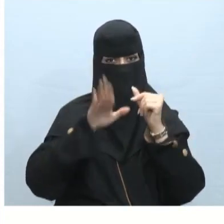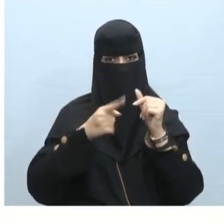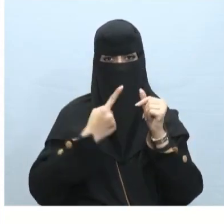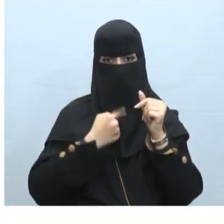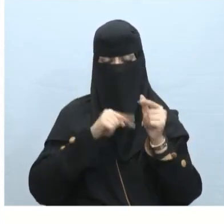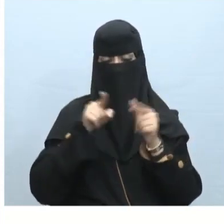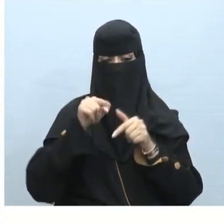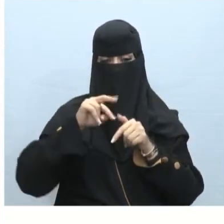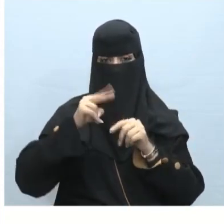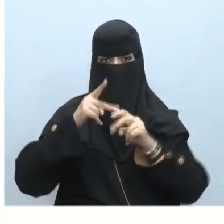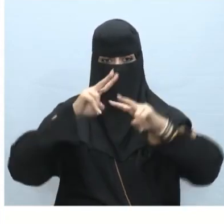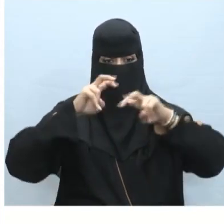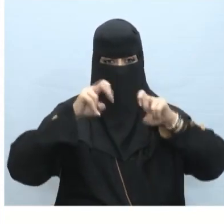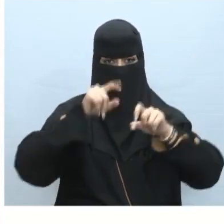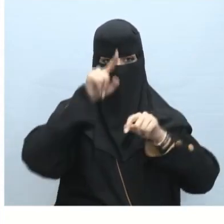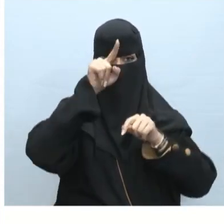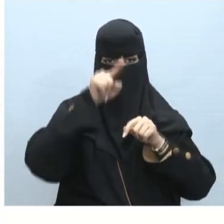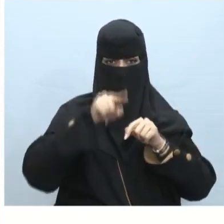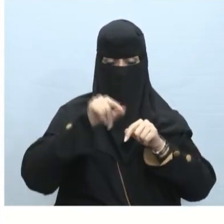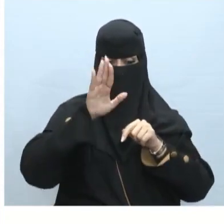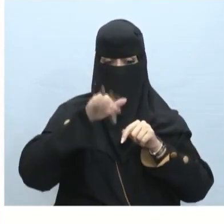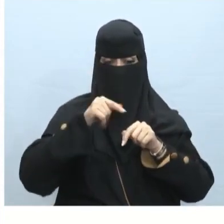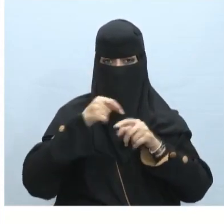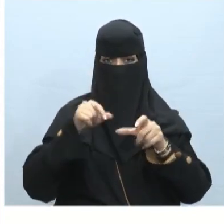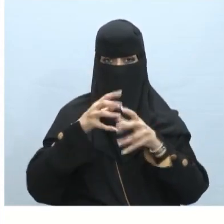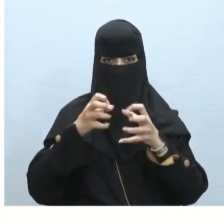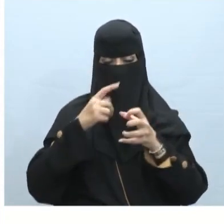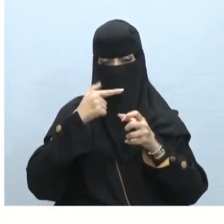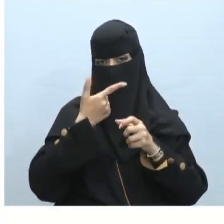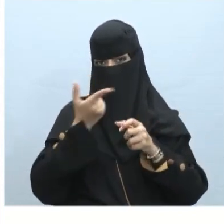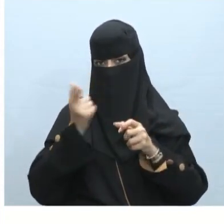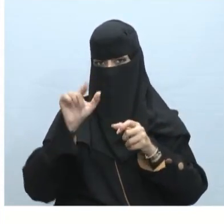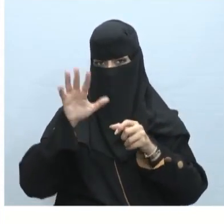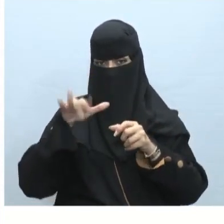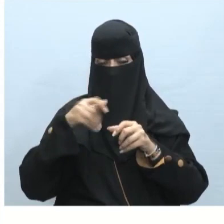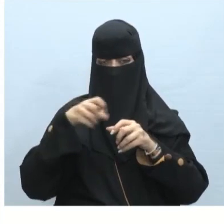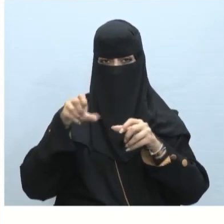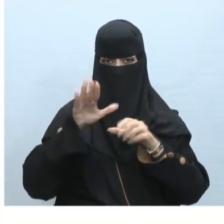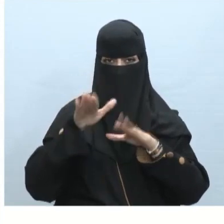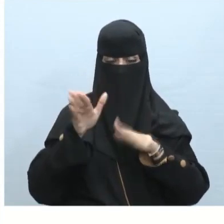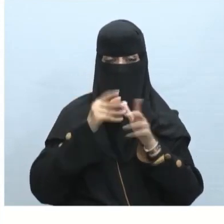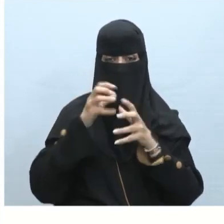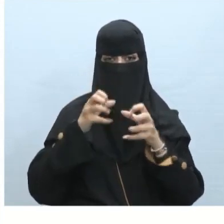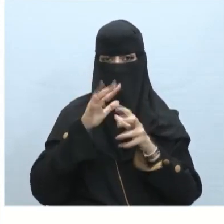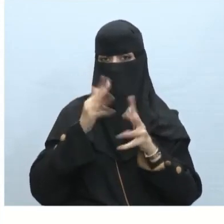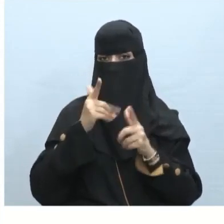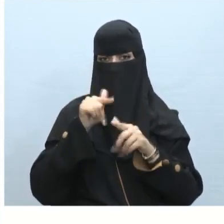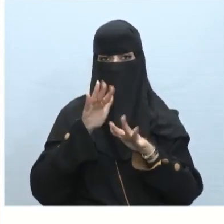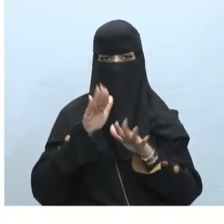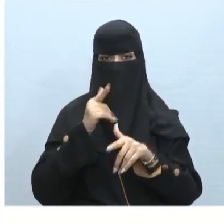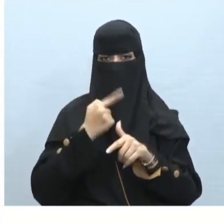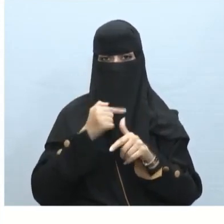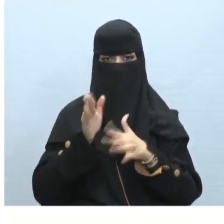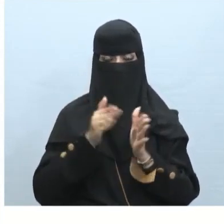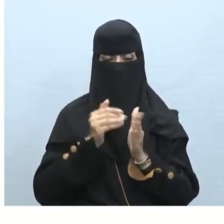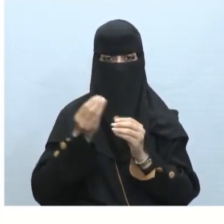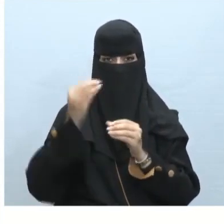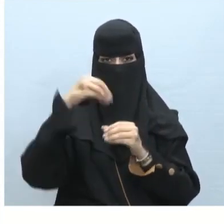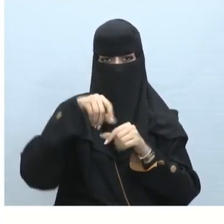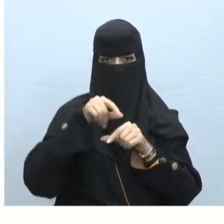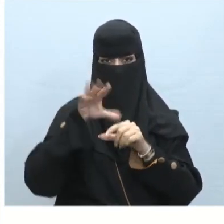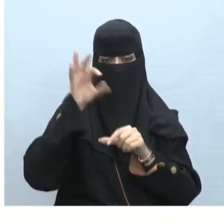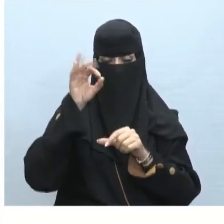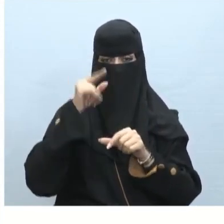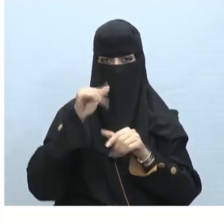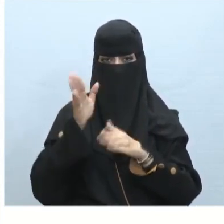تقديمها ابحث هنا حيث يوجد وصف تفصيلي لكل رسم سمارت ارت موجود داخل نافذه